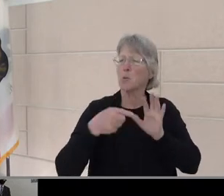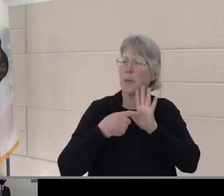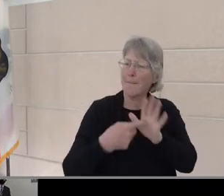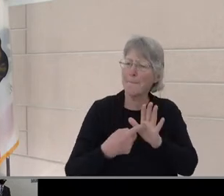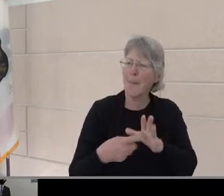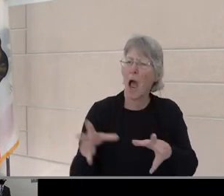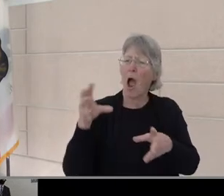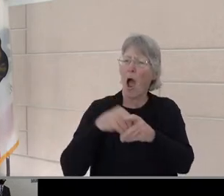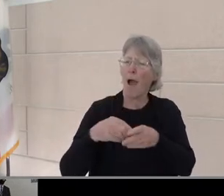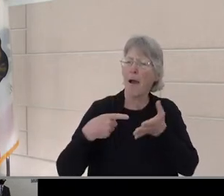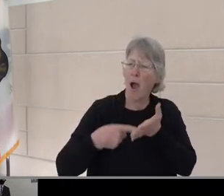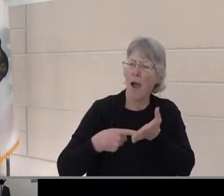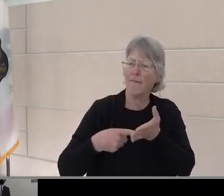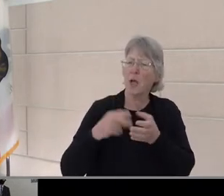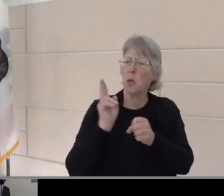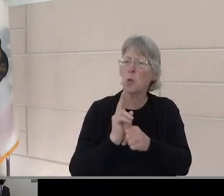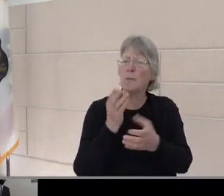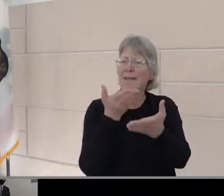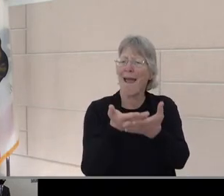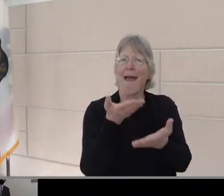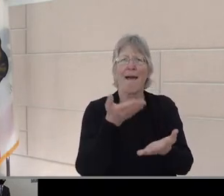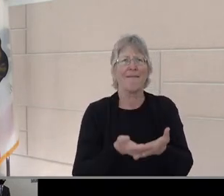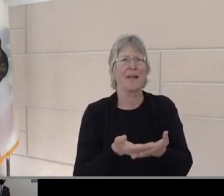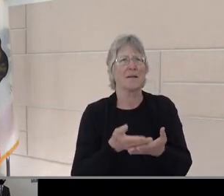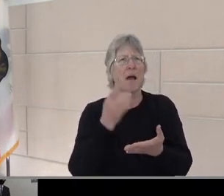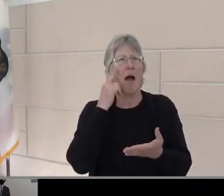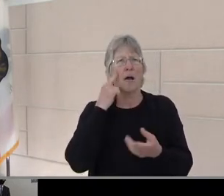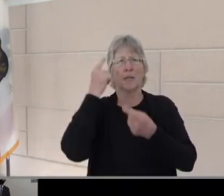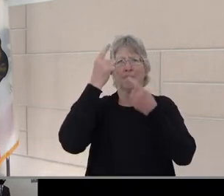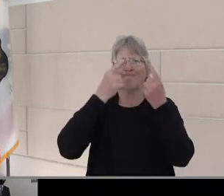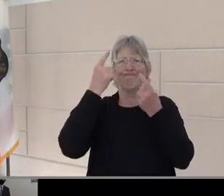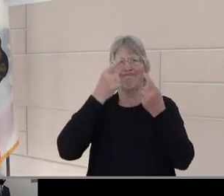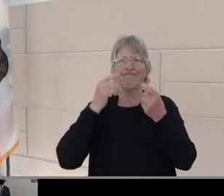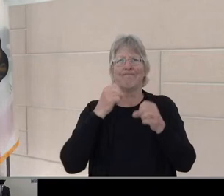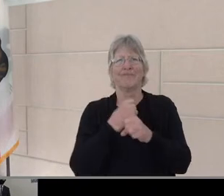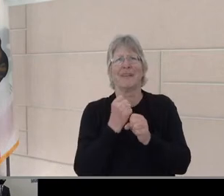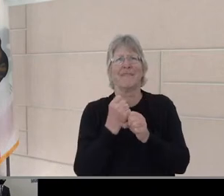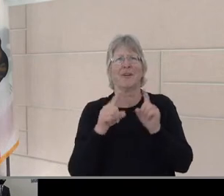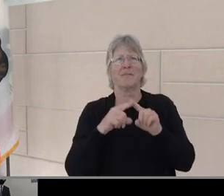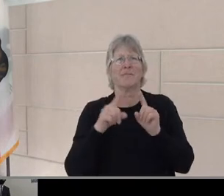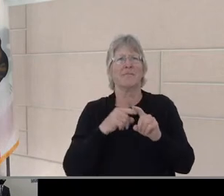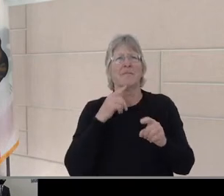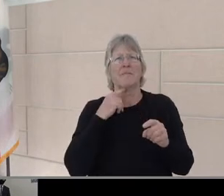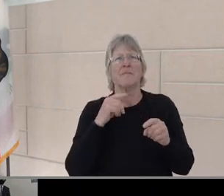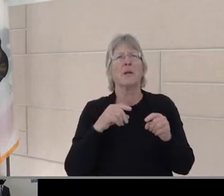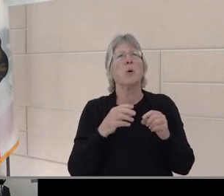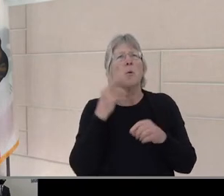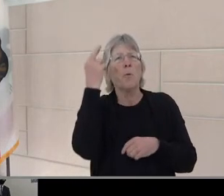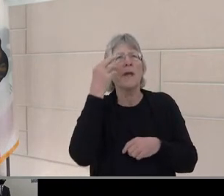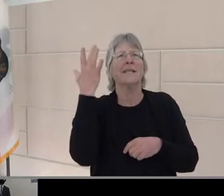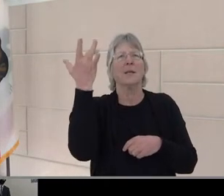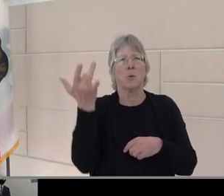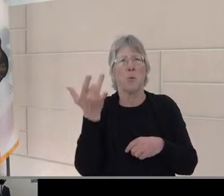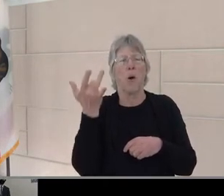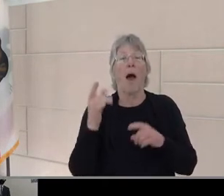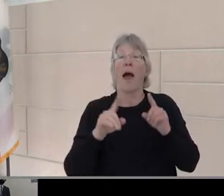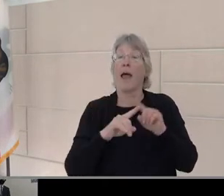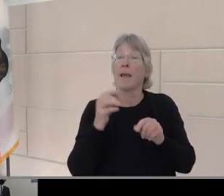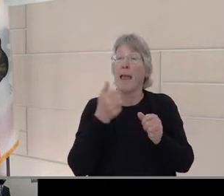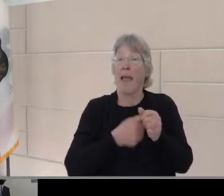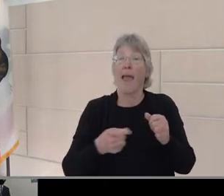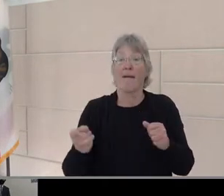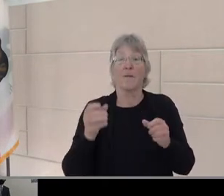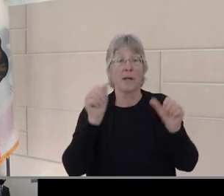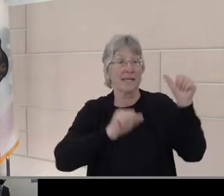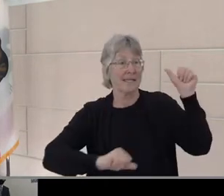ចូលរួមក្នុងការជជែកគ្នាហើយនឹងផ្ដល់នៃការបញ្ចូលមួយកម្មវិធី